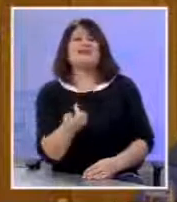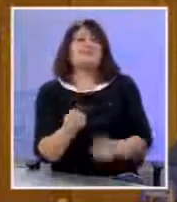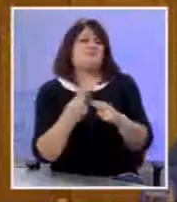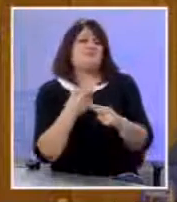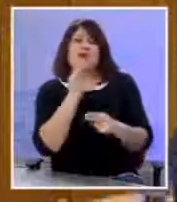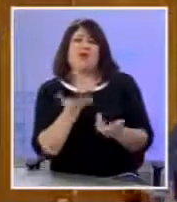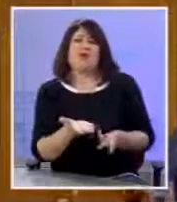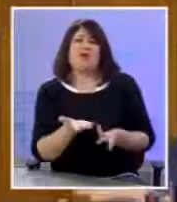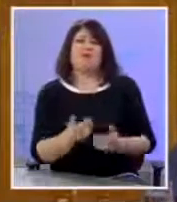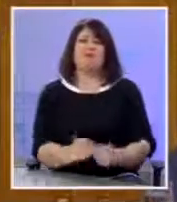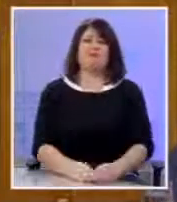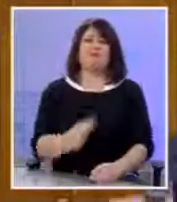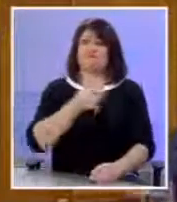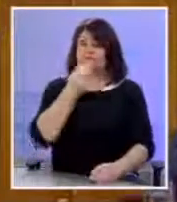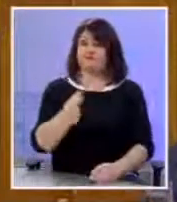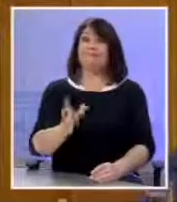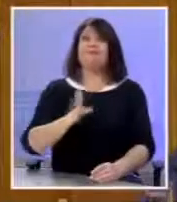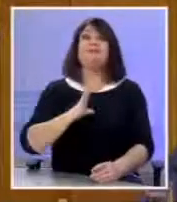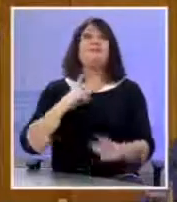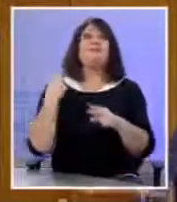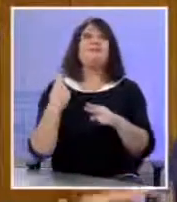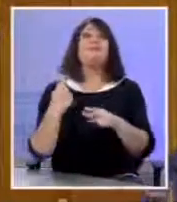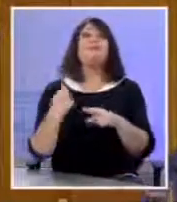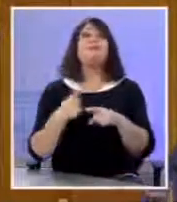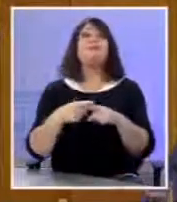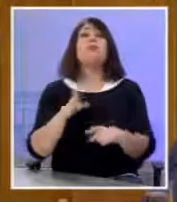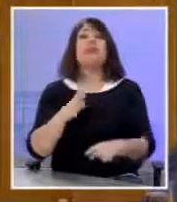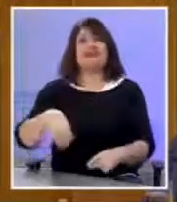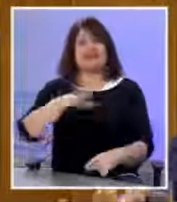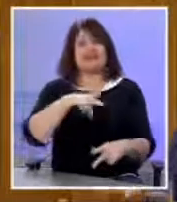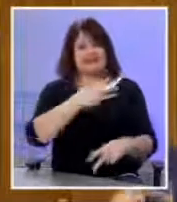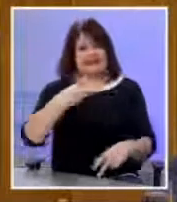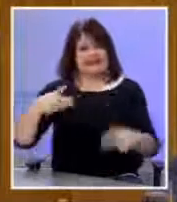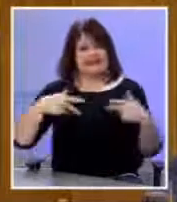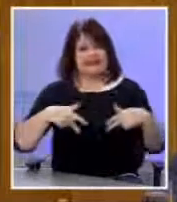σημασία, για να τους διαβεβαιώσουμε ότι με αυτή την κυβέρνηση